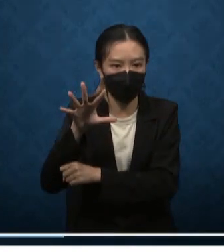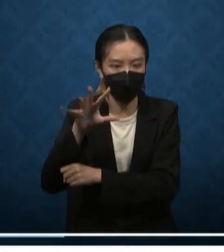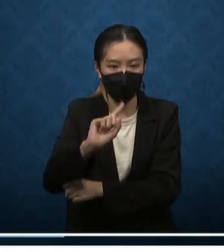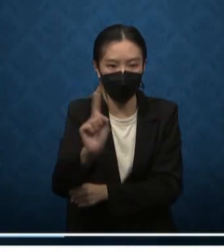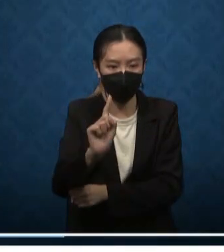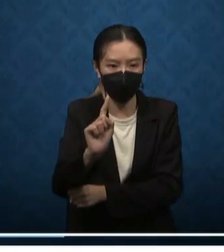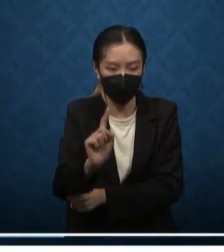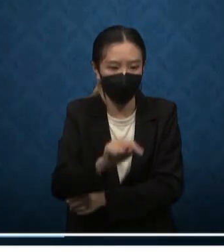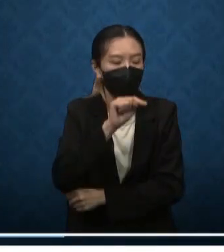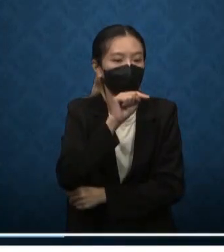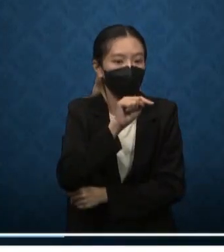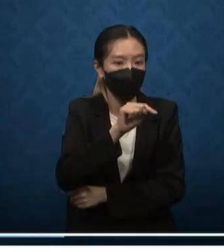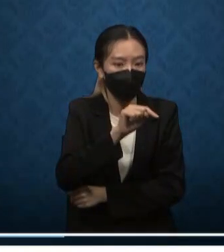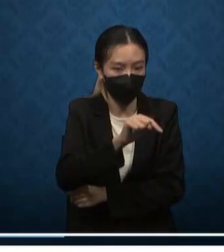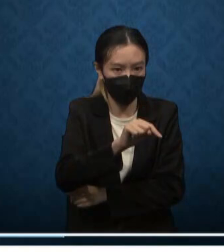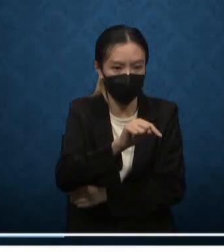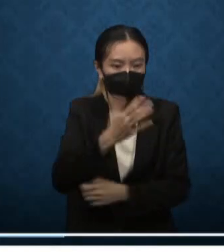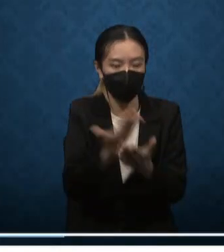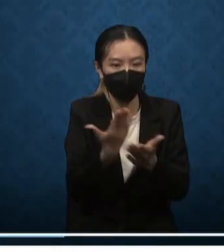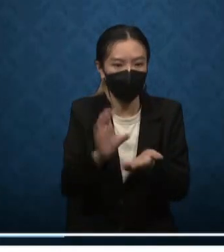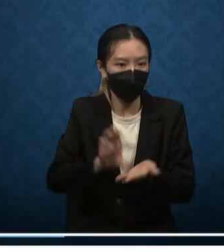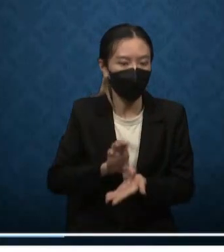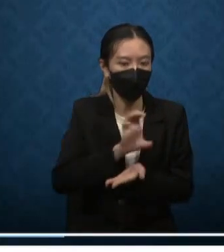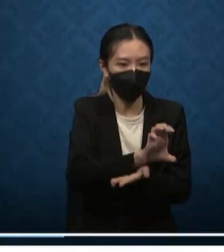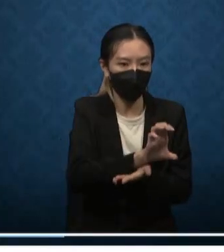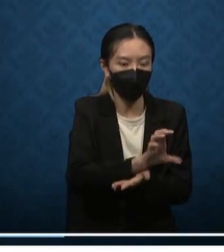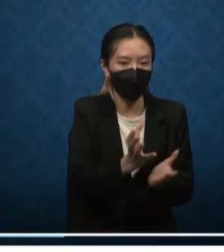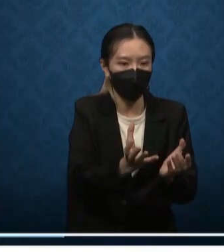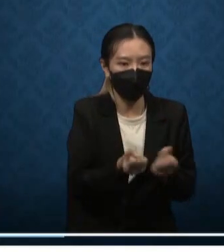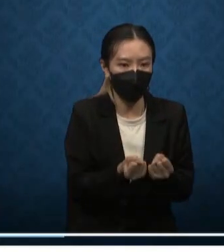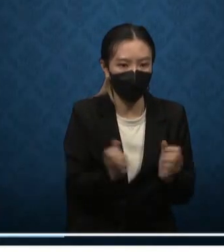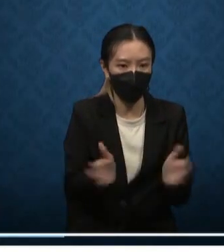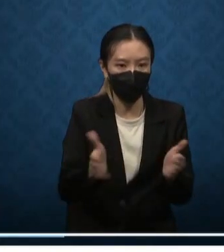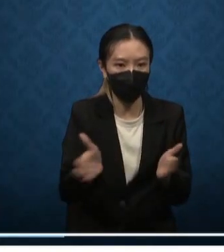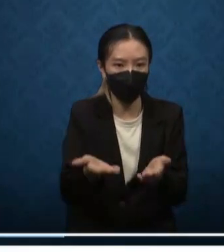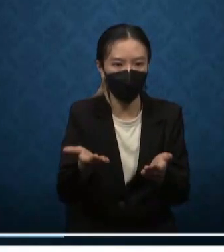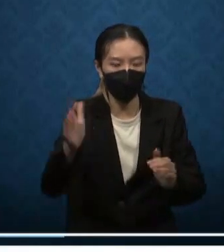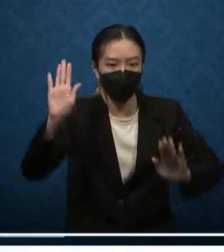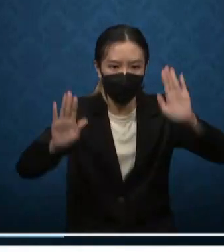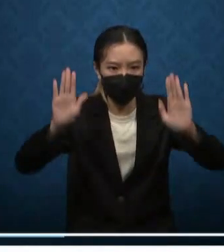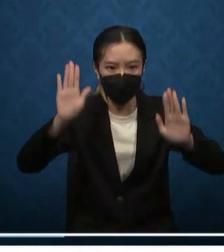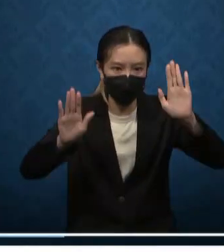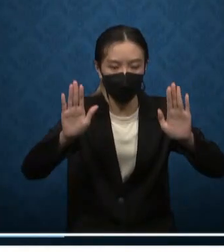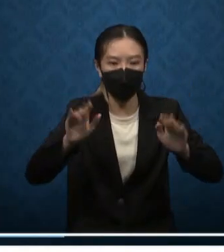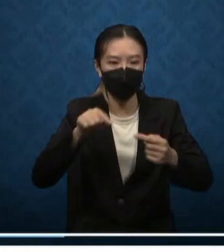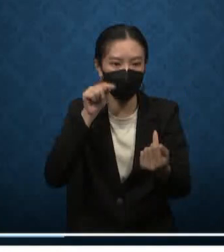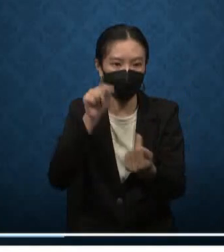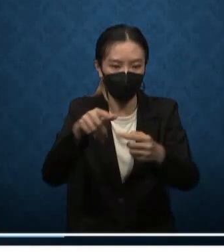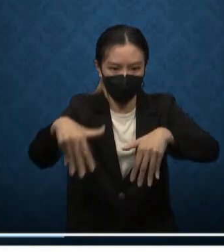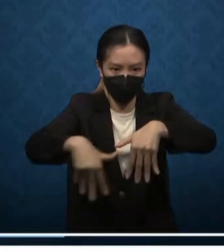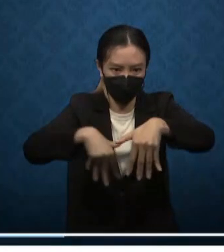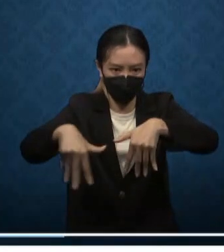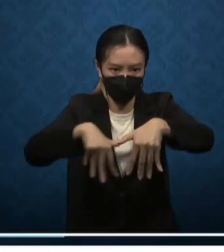สสปชสามารถที่จะรับเงินอุดหนุนในเรื่องของการพัฒนาประชาธิปไตยจากองค์กรปกครองส่วนท้องถิ่นและ